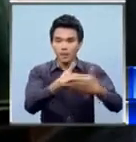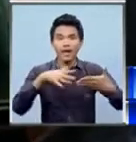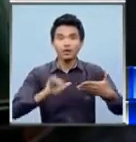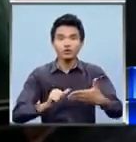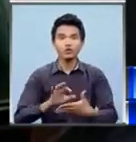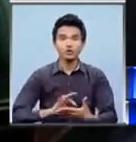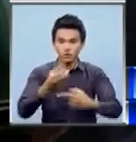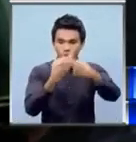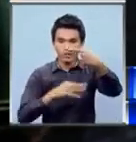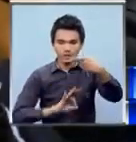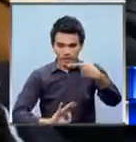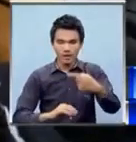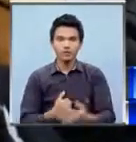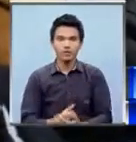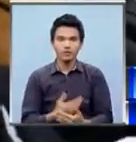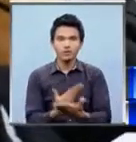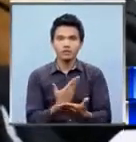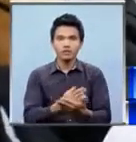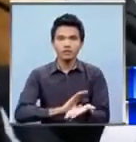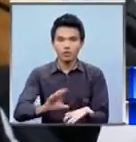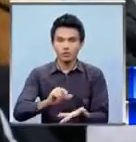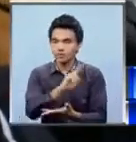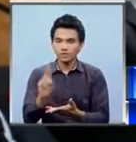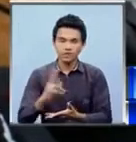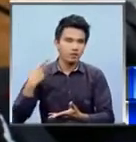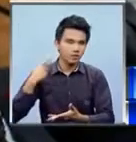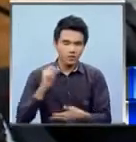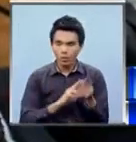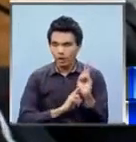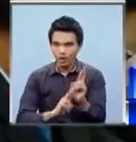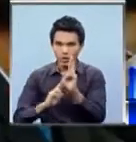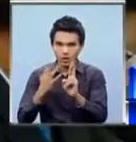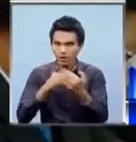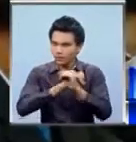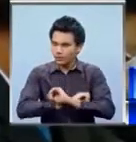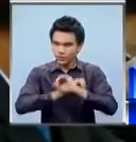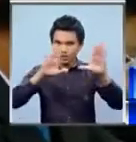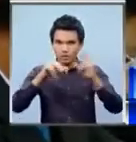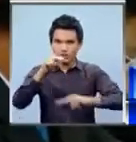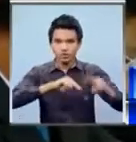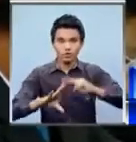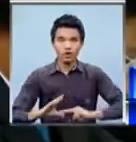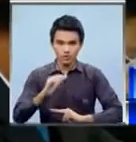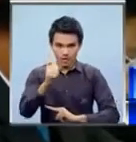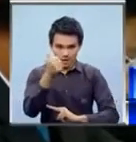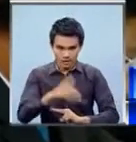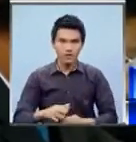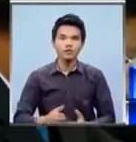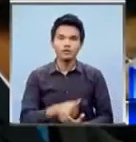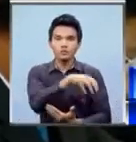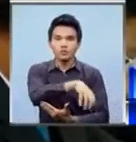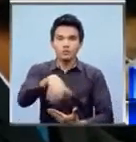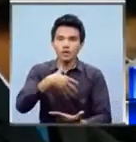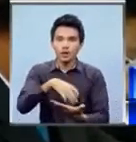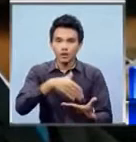ได้พร้อมกับระบุว่าจะใช้งบประมาณอย่างระมัดระวังคุ้มค่าโปร่งใสมีกลไกในการตรวจสอบอย่างใกล้ชิดและให้ทุกหน่วยงานรายงานผล